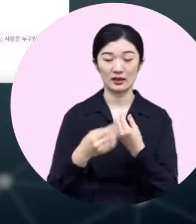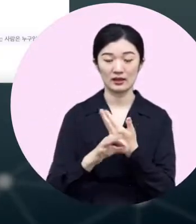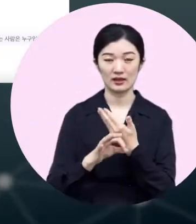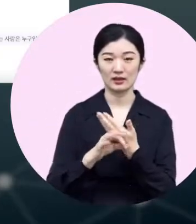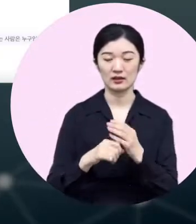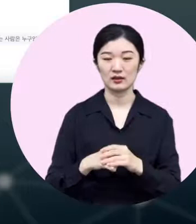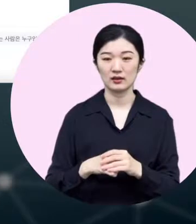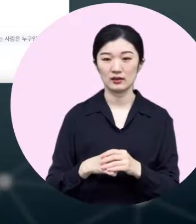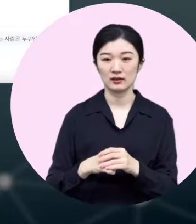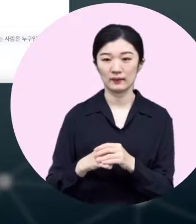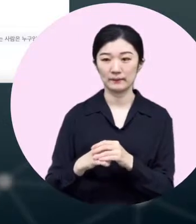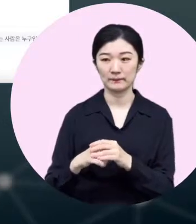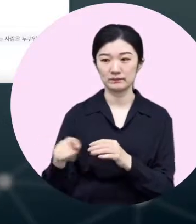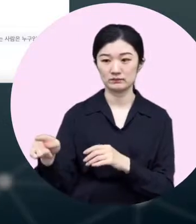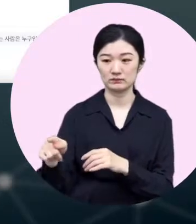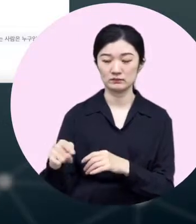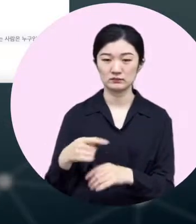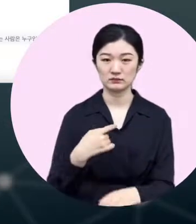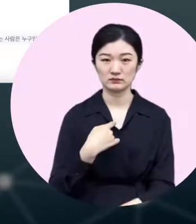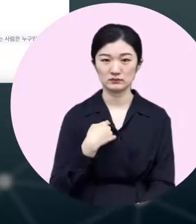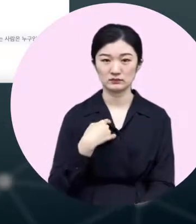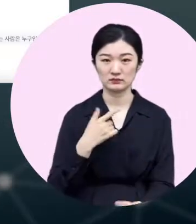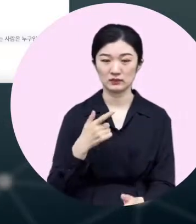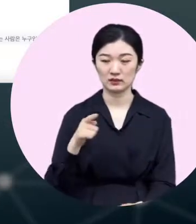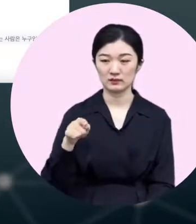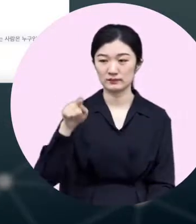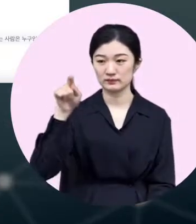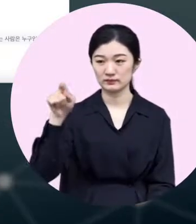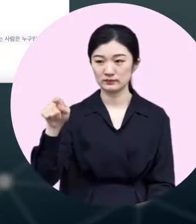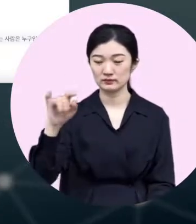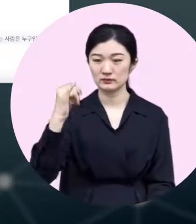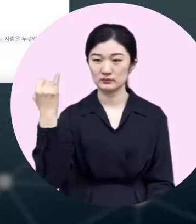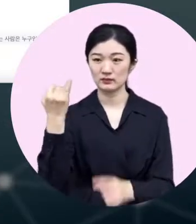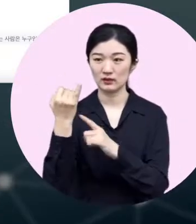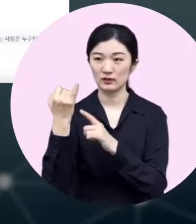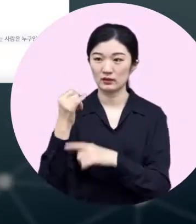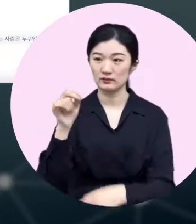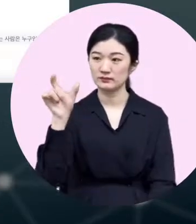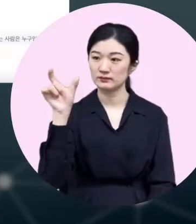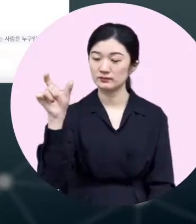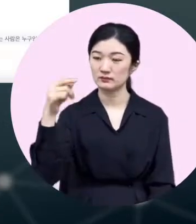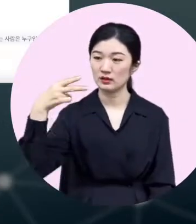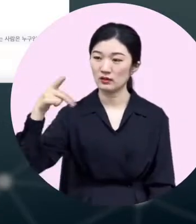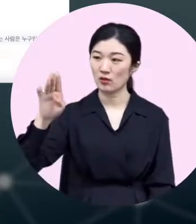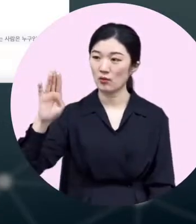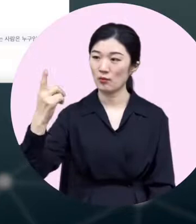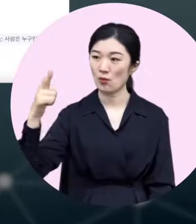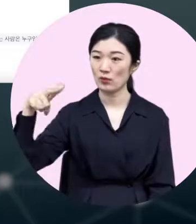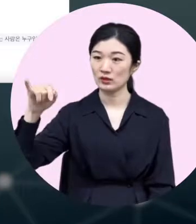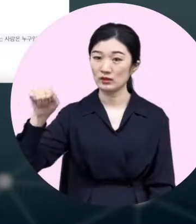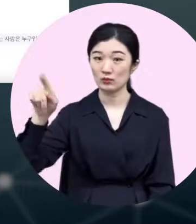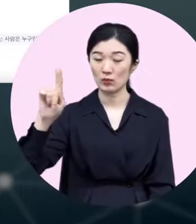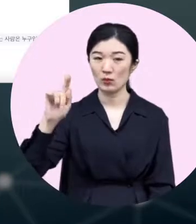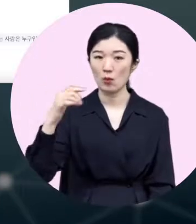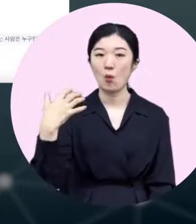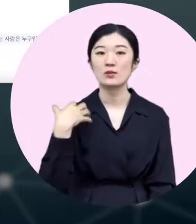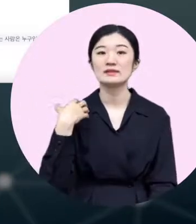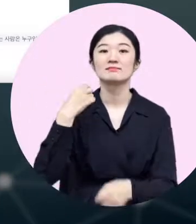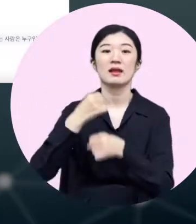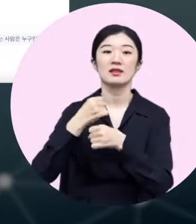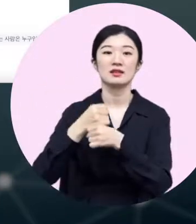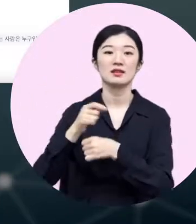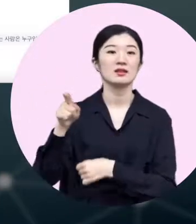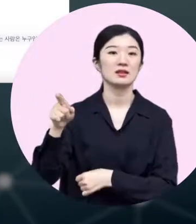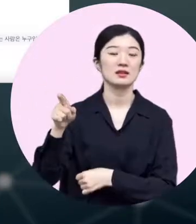이 참가자 목록에서 이효리 쪽으로 마우스를 가져가셔서 더보기를 누르면 호스트 만들기라는 게 있어요. 호스트